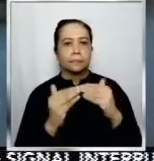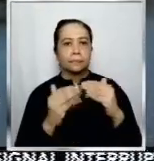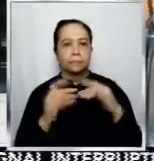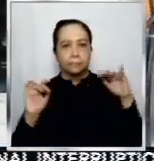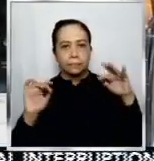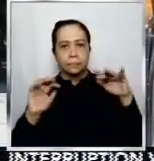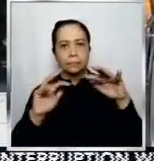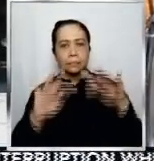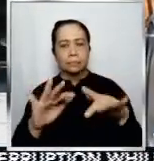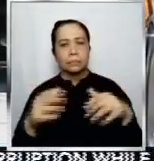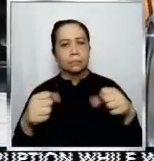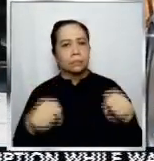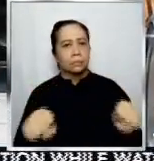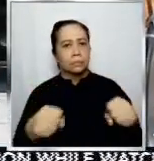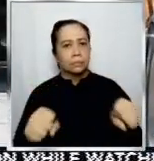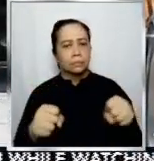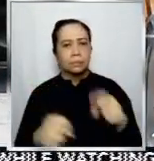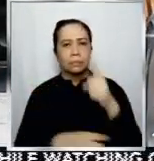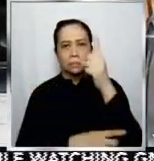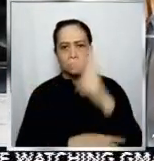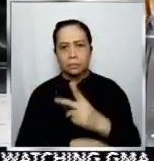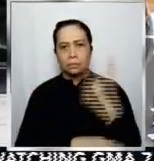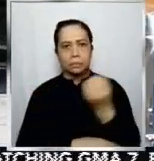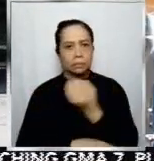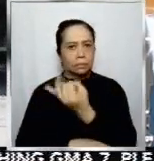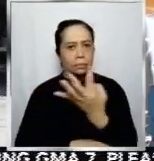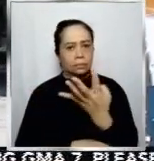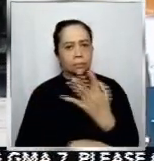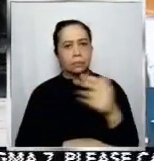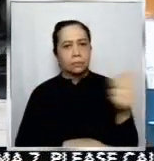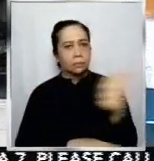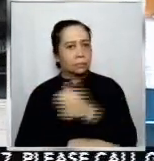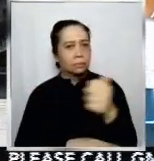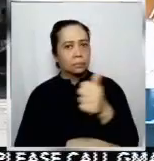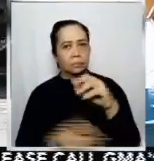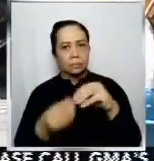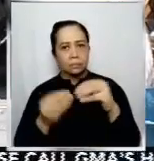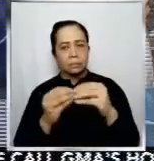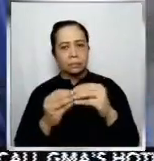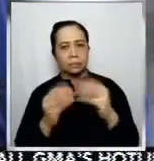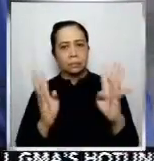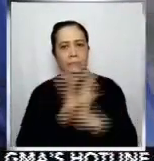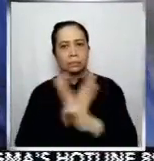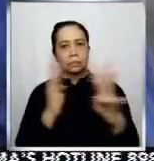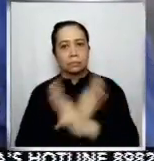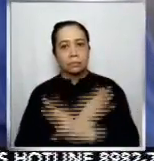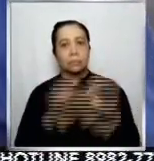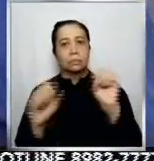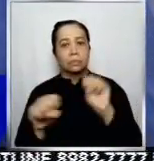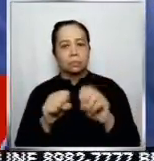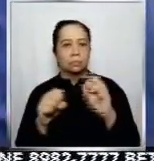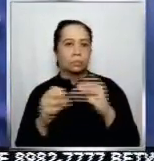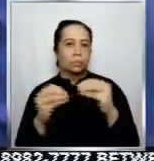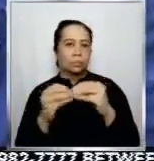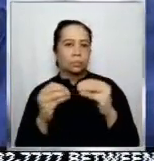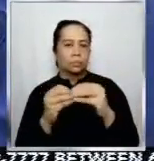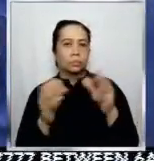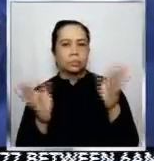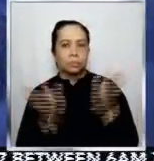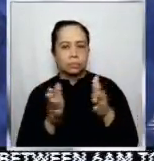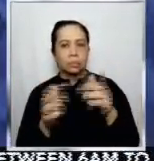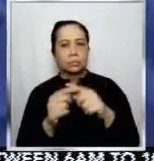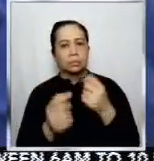coding scheme. Kaya mas maliit ang kita, may dagdag gastos pa. Paano yung gastos namin? Gagastos pa